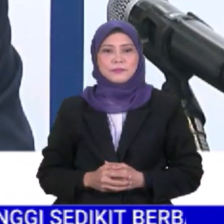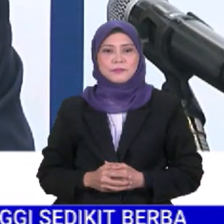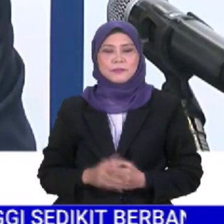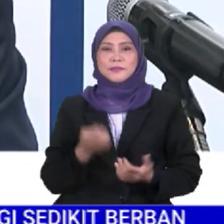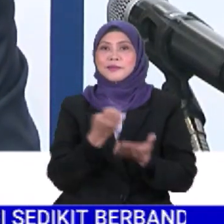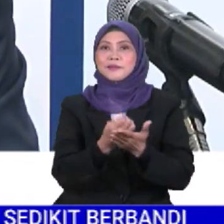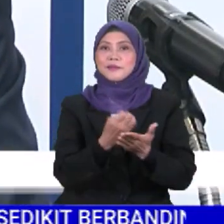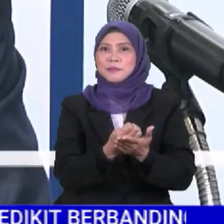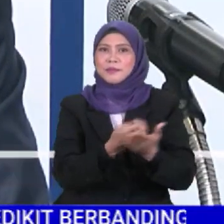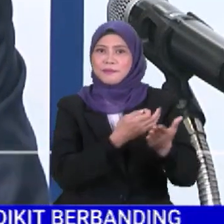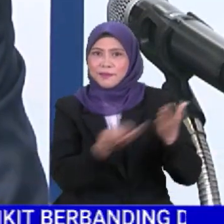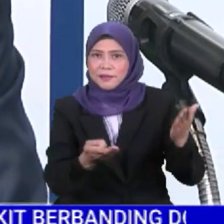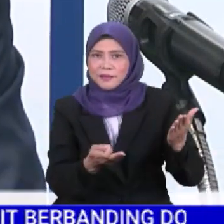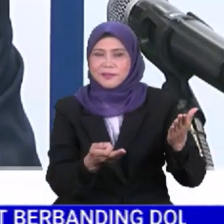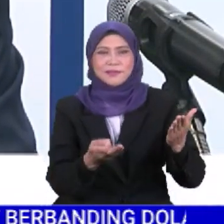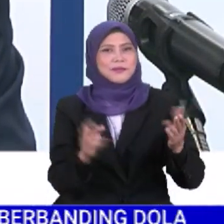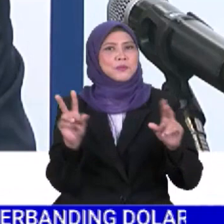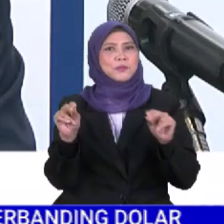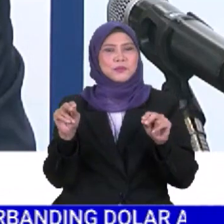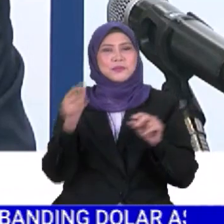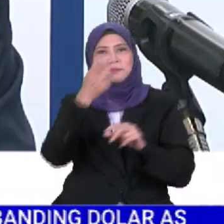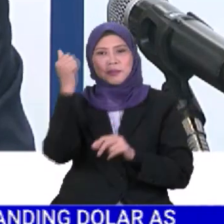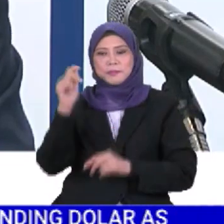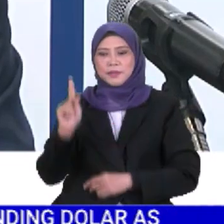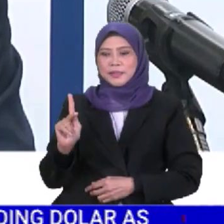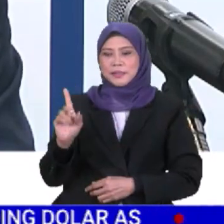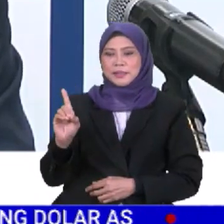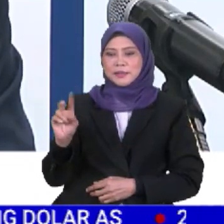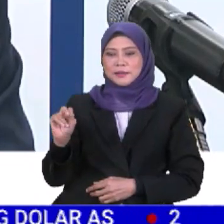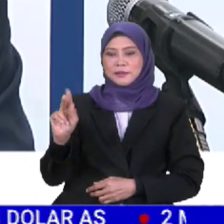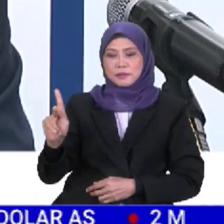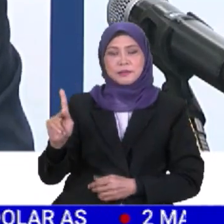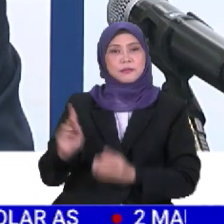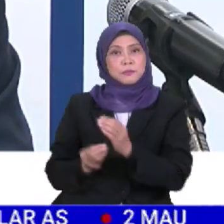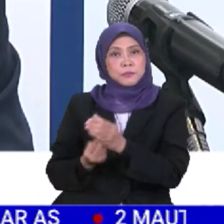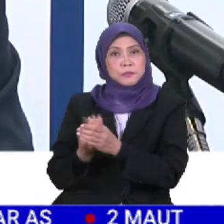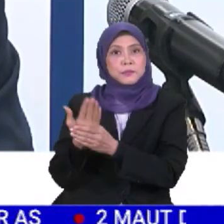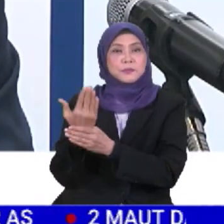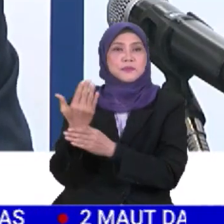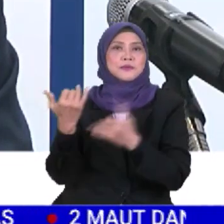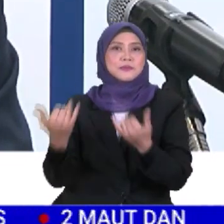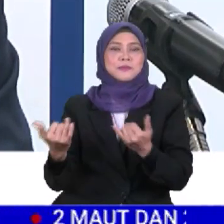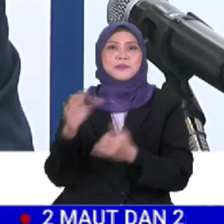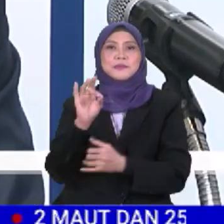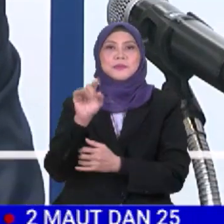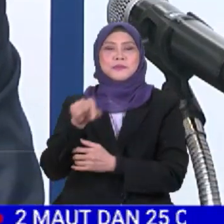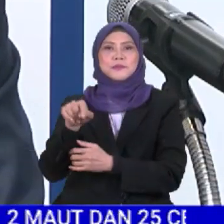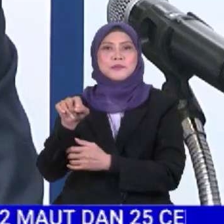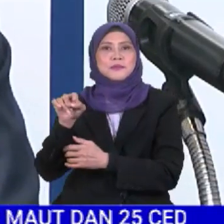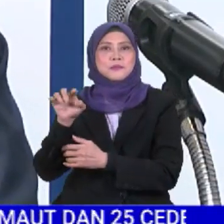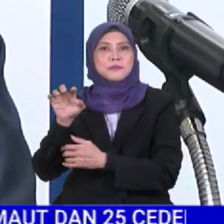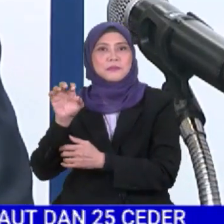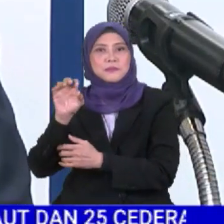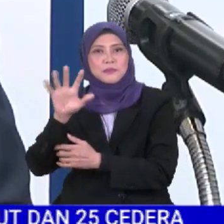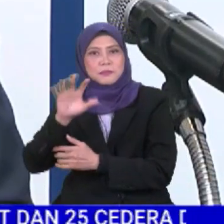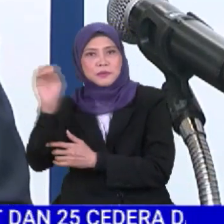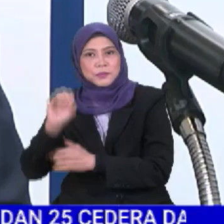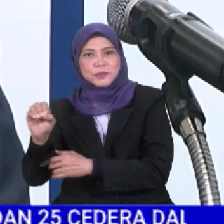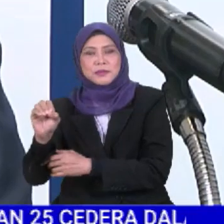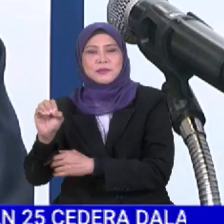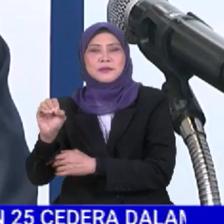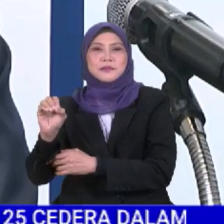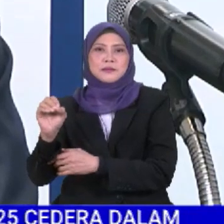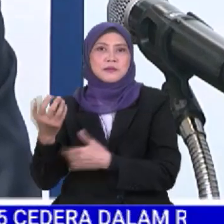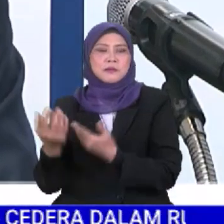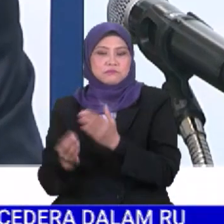Ekonomi gagal tu tak ada basis kerana KDNK bertumbuh 8.9% pada suku kedua dan 5% pada suku